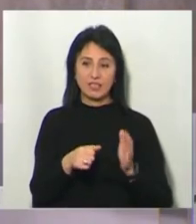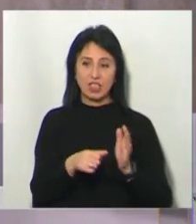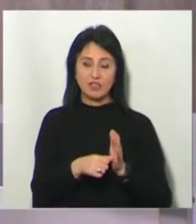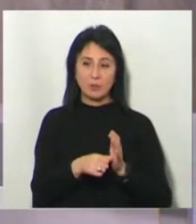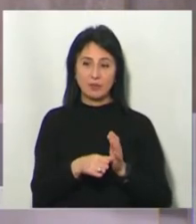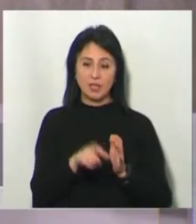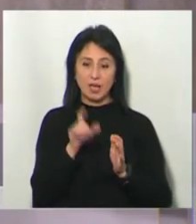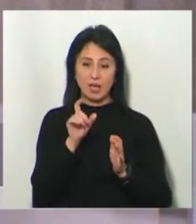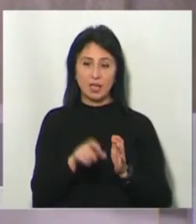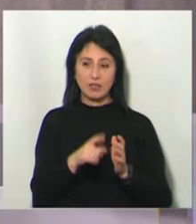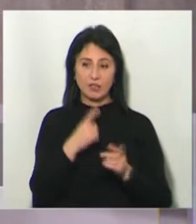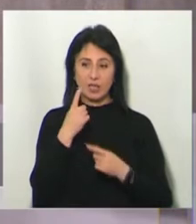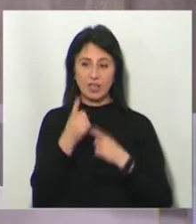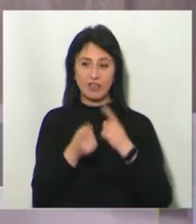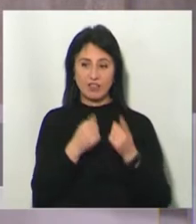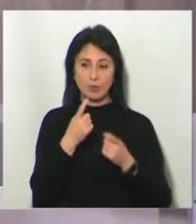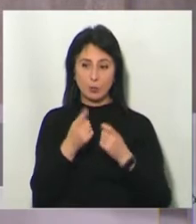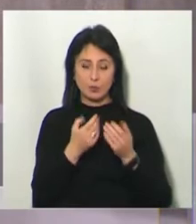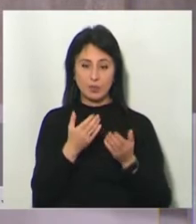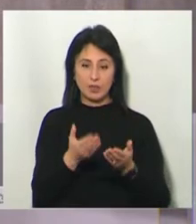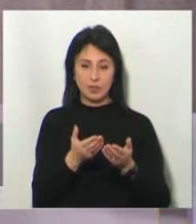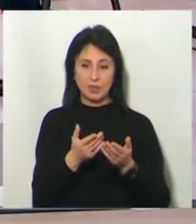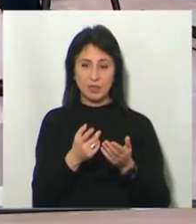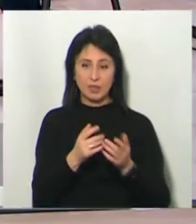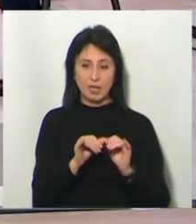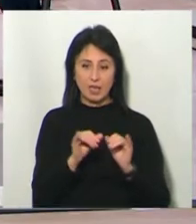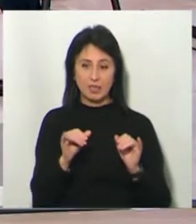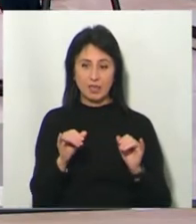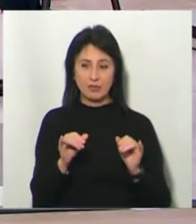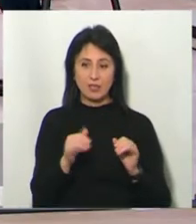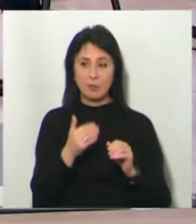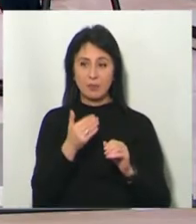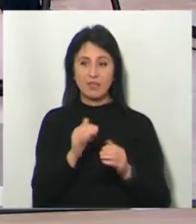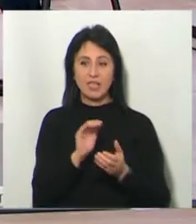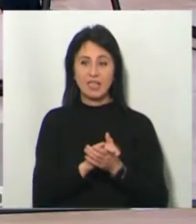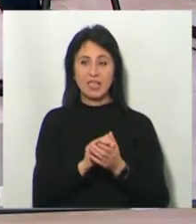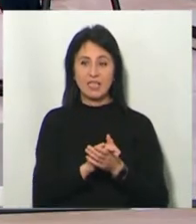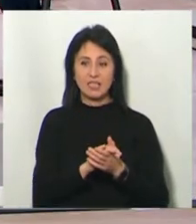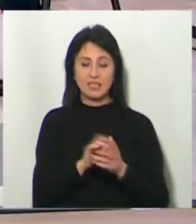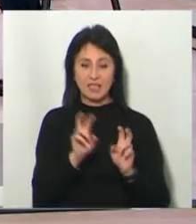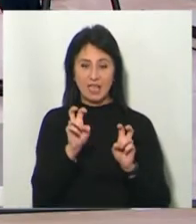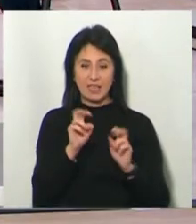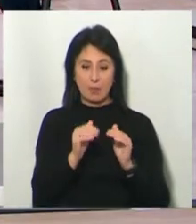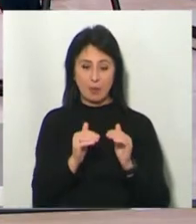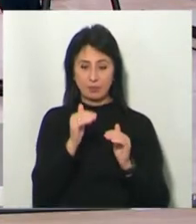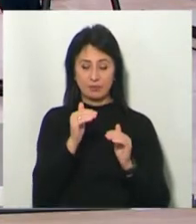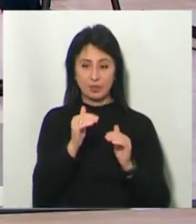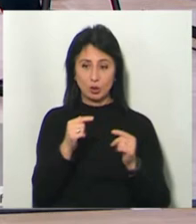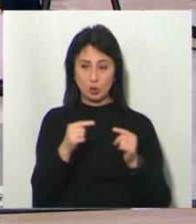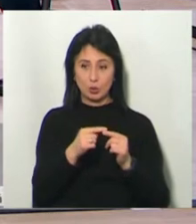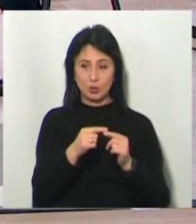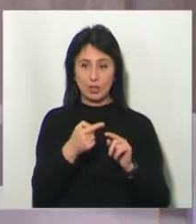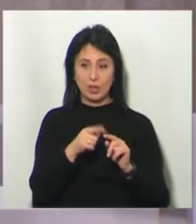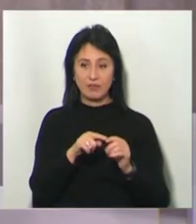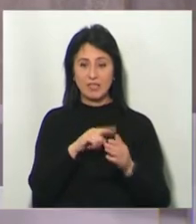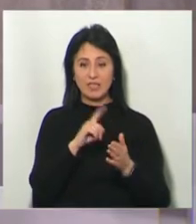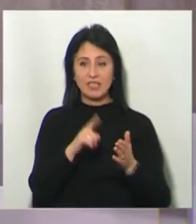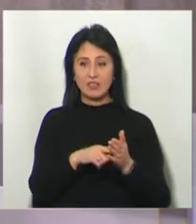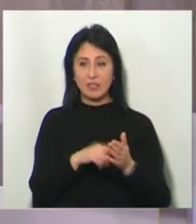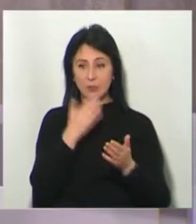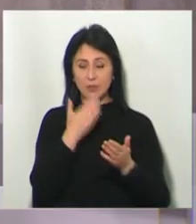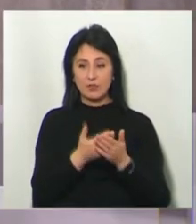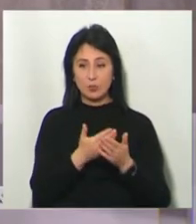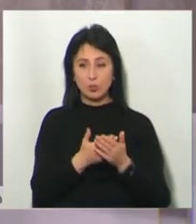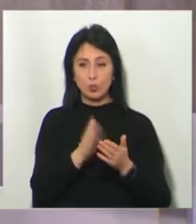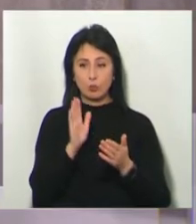საშუალება ადამიანების ინფორმირებულობის გასაზრდელად მათთვის ნაცნობი თემის წინ წამოწევა და ზუსტად იმ საკითხზე